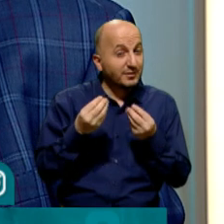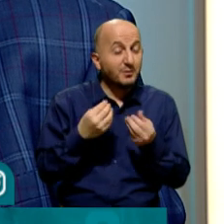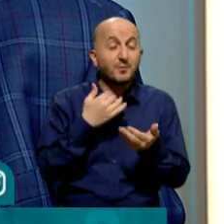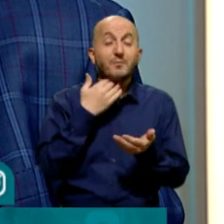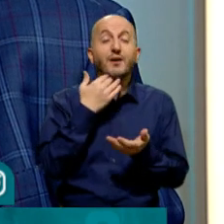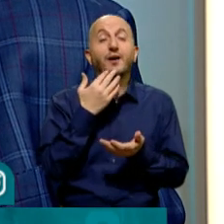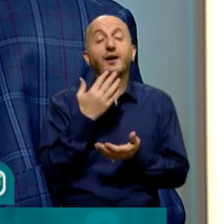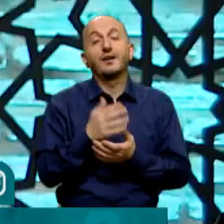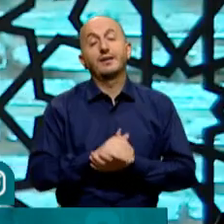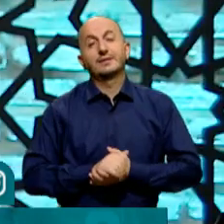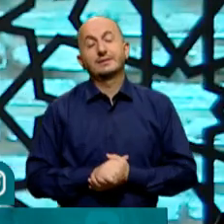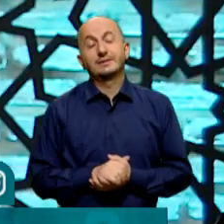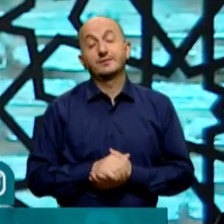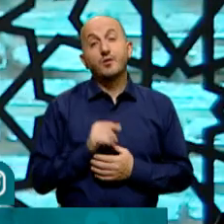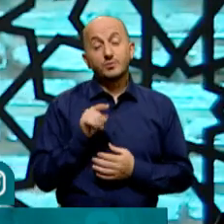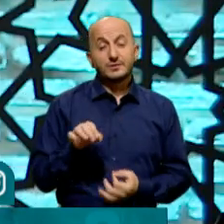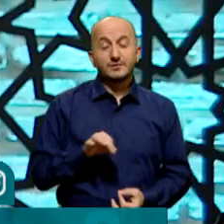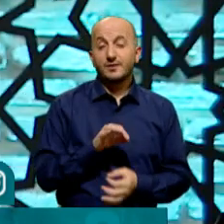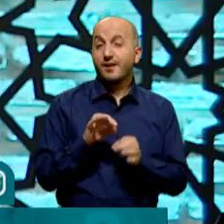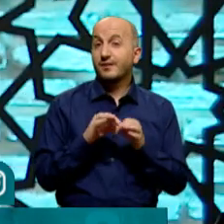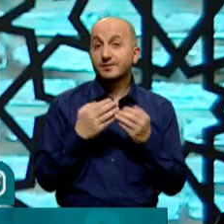Nasıl etkili olur? Bunu insanlar nasıl kabul ediyorlar?